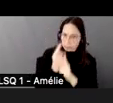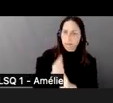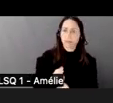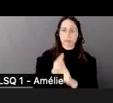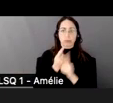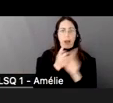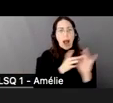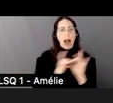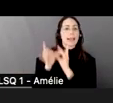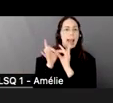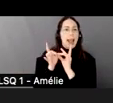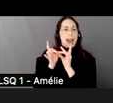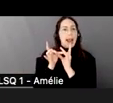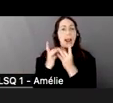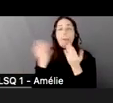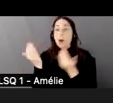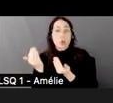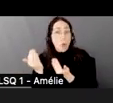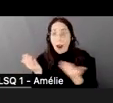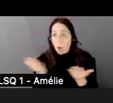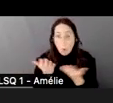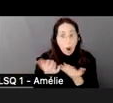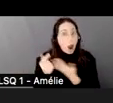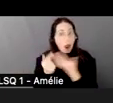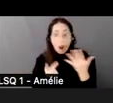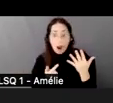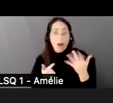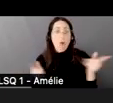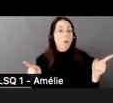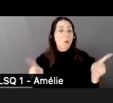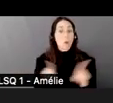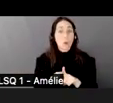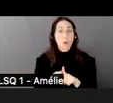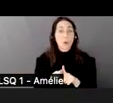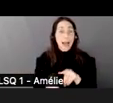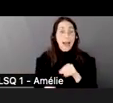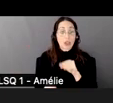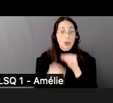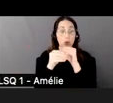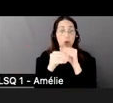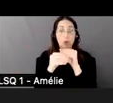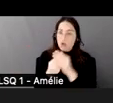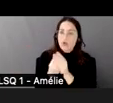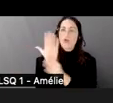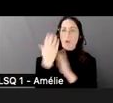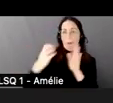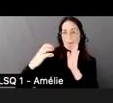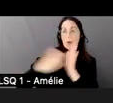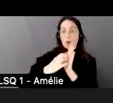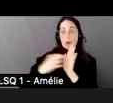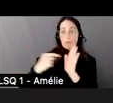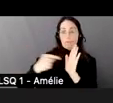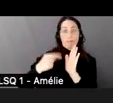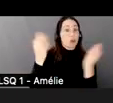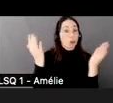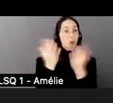jour par rapport aux besoins et nous avons eu à ajouter un nouveau module qui est, le